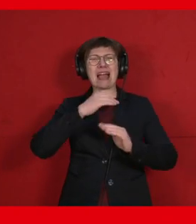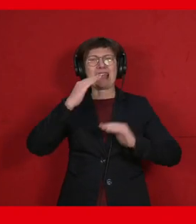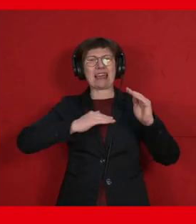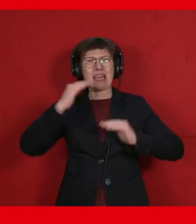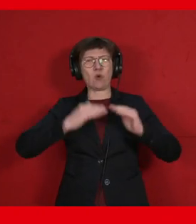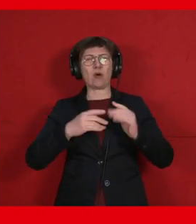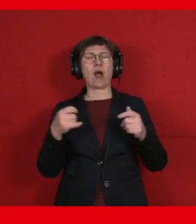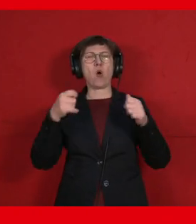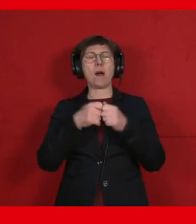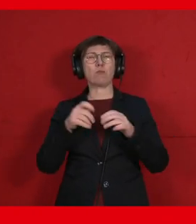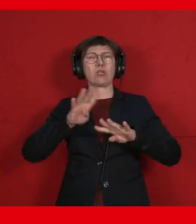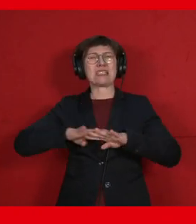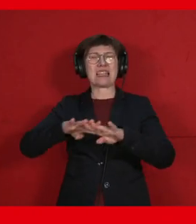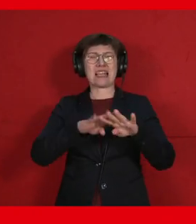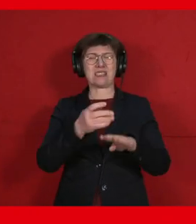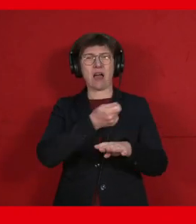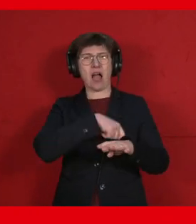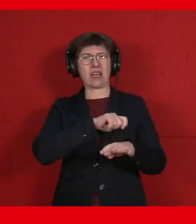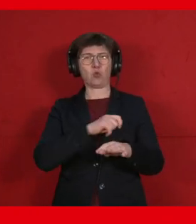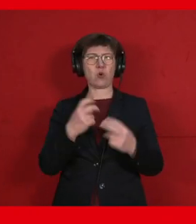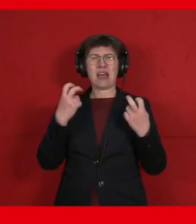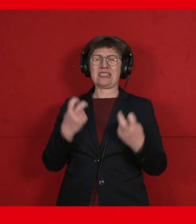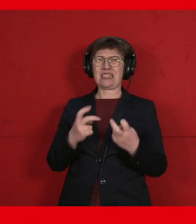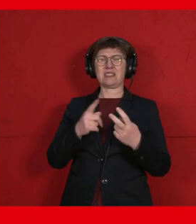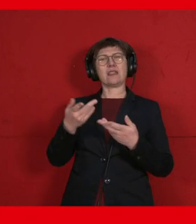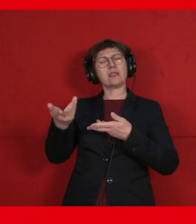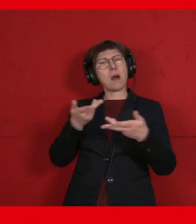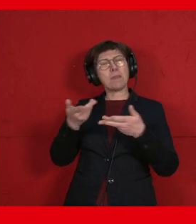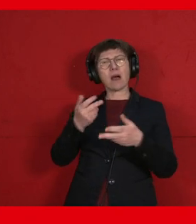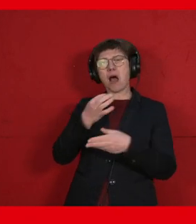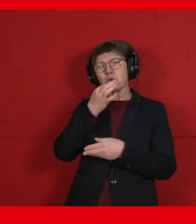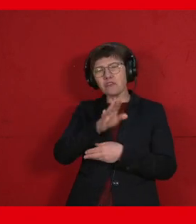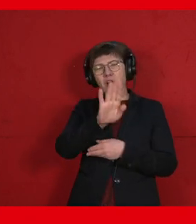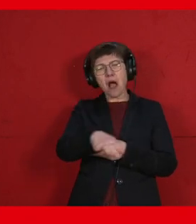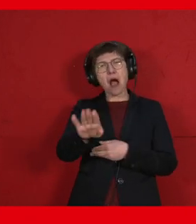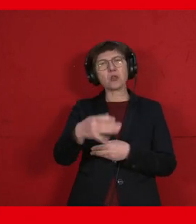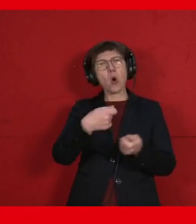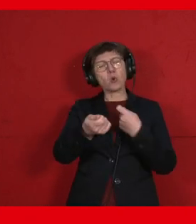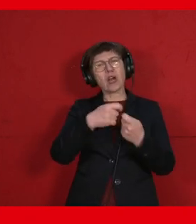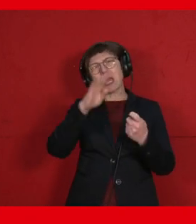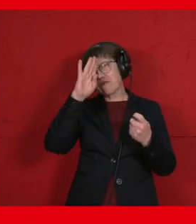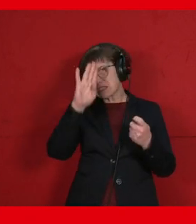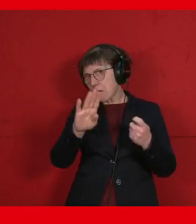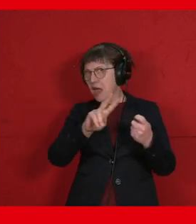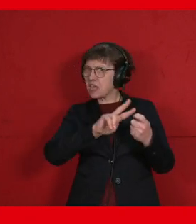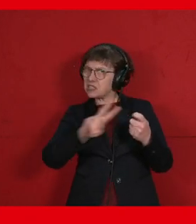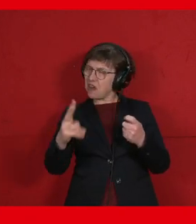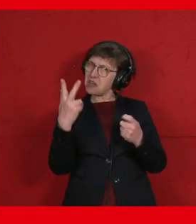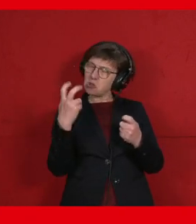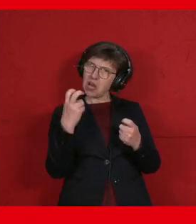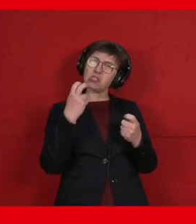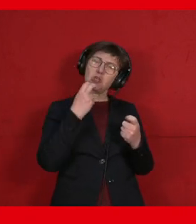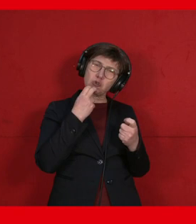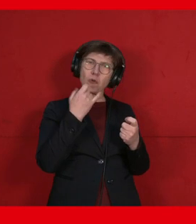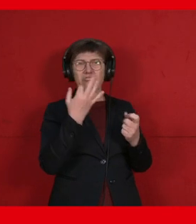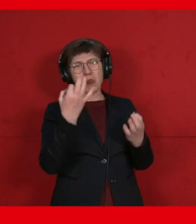die Bundesnetzagentur sitzt nicht da und macht mal eine Beratung, fragt alle Unternehmen, was werdet ihr wohl 2030